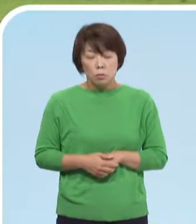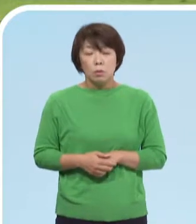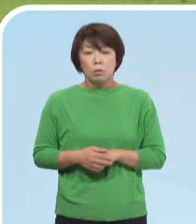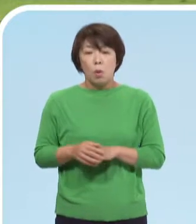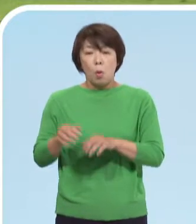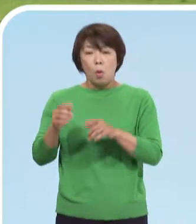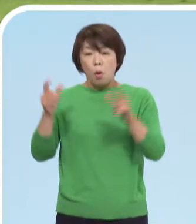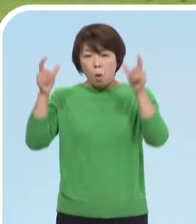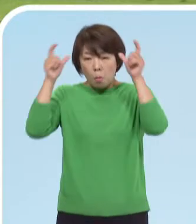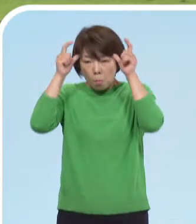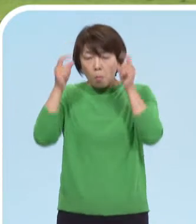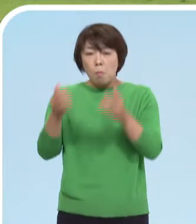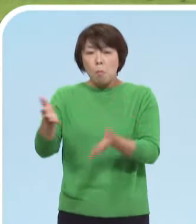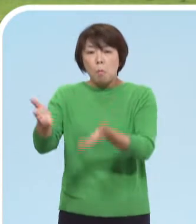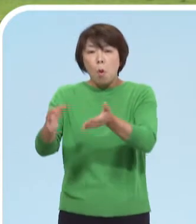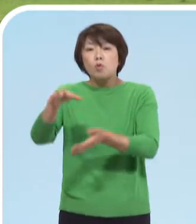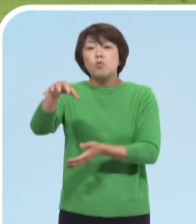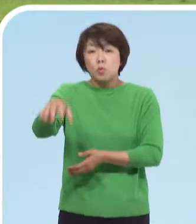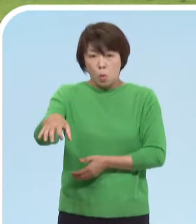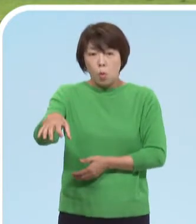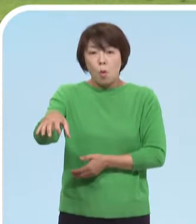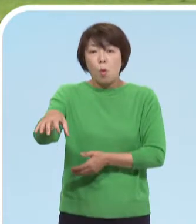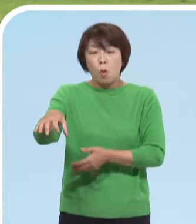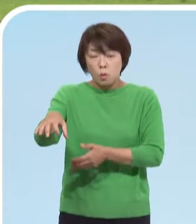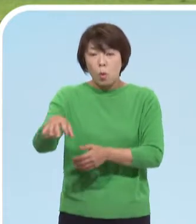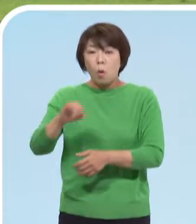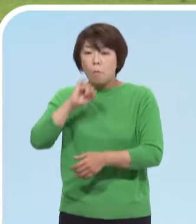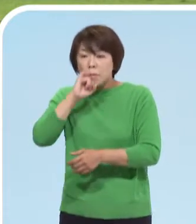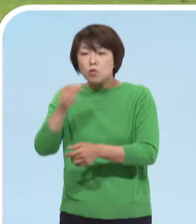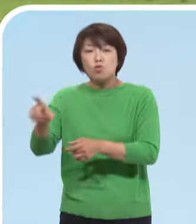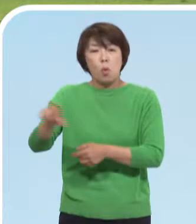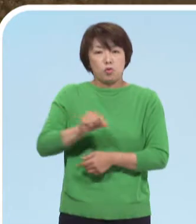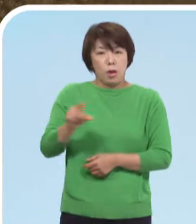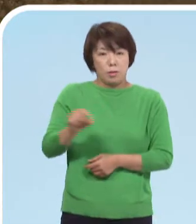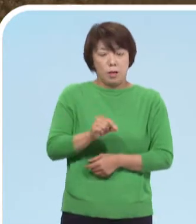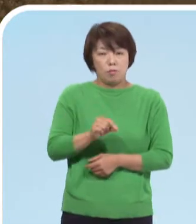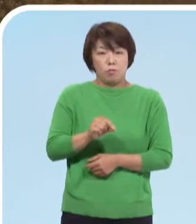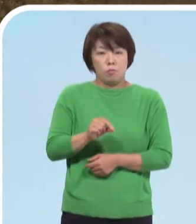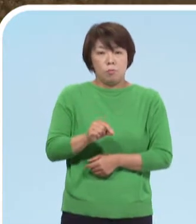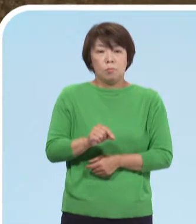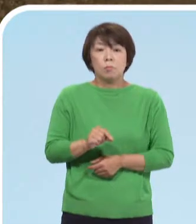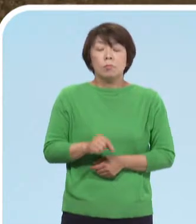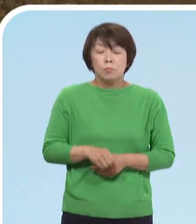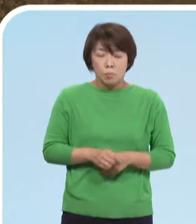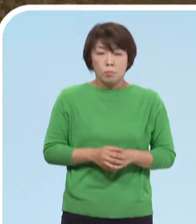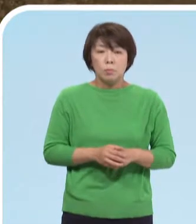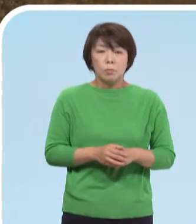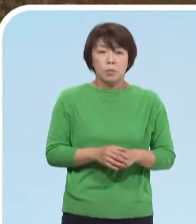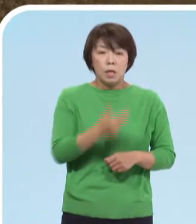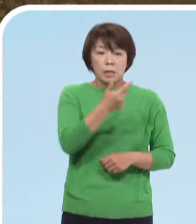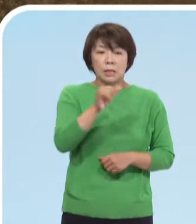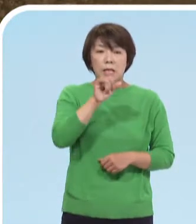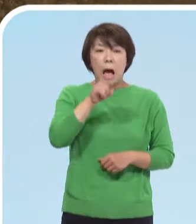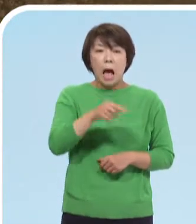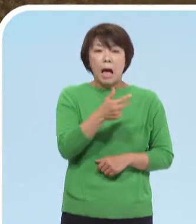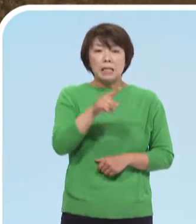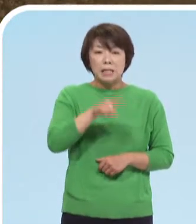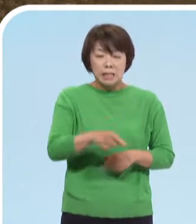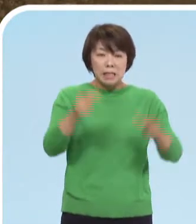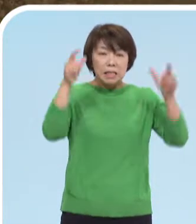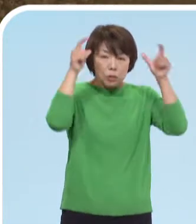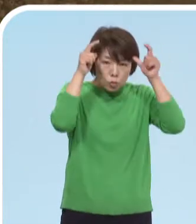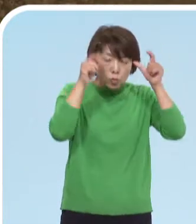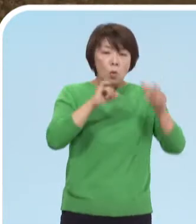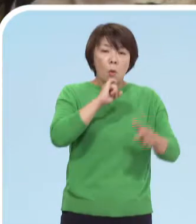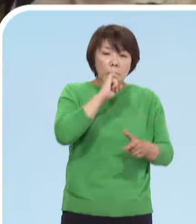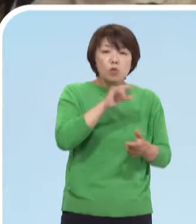尾牧場からの生乳をそのまま使ってるんですけど、リッチミルクは、はい、ジャージー牛のミルクを使